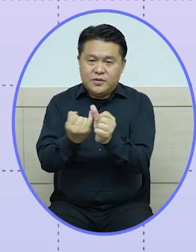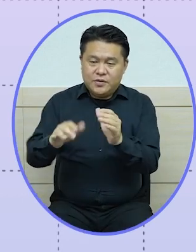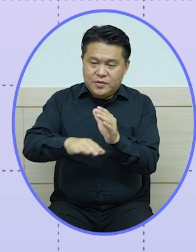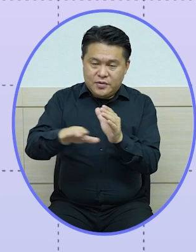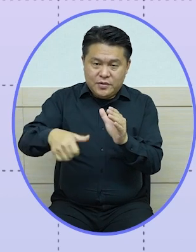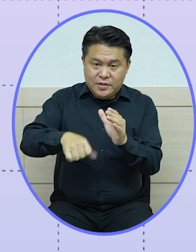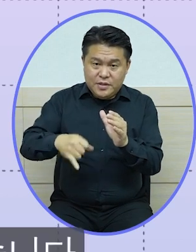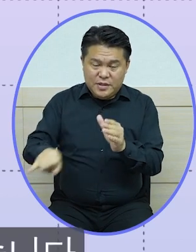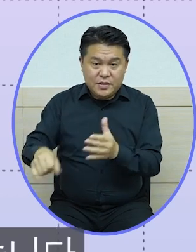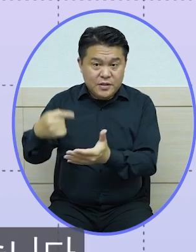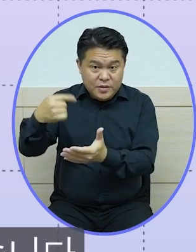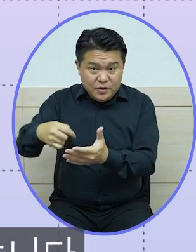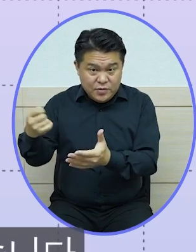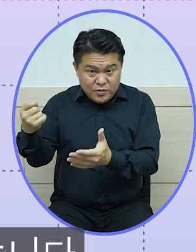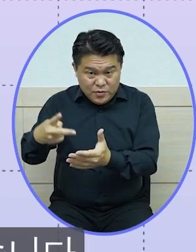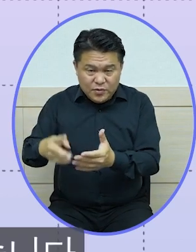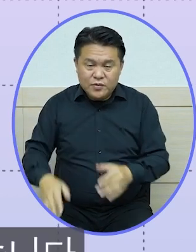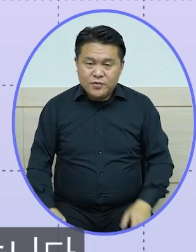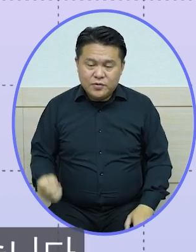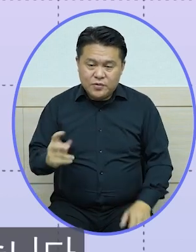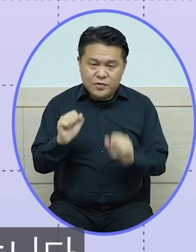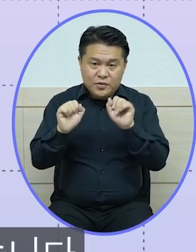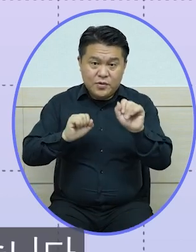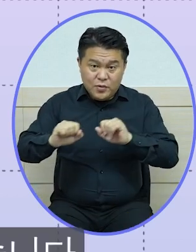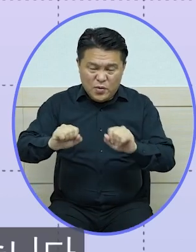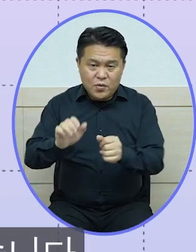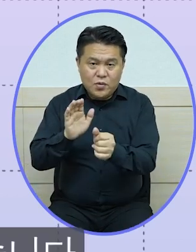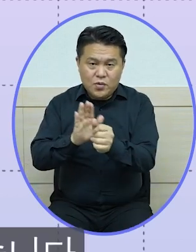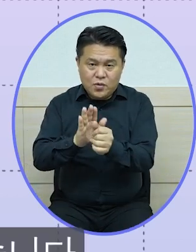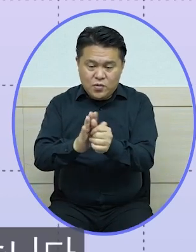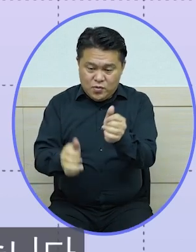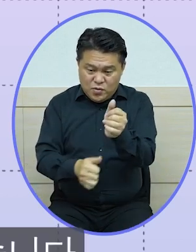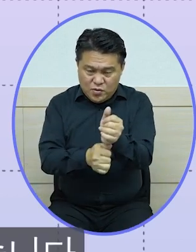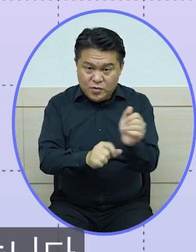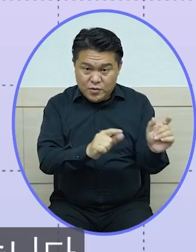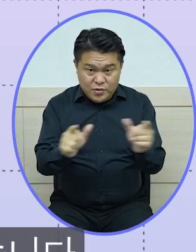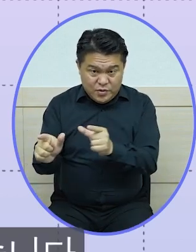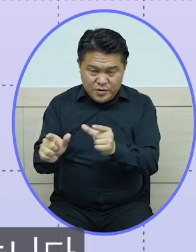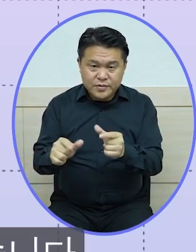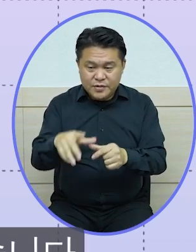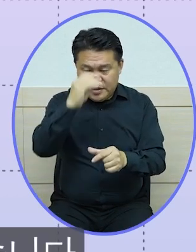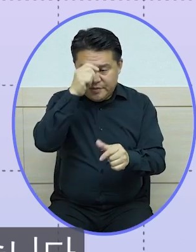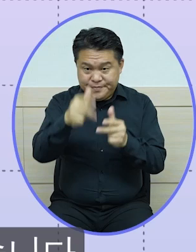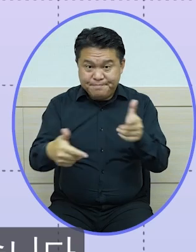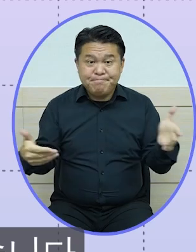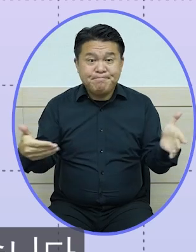활동지원사 보조, 체육활동 보조 코치로 시범사업을 추진하였습니다.